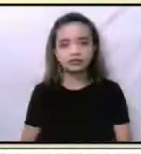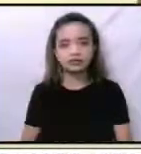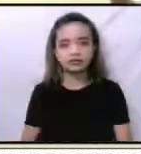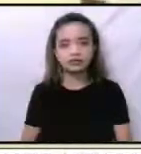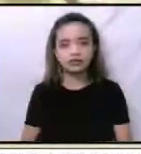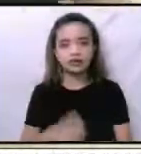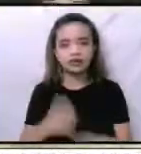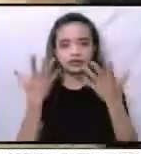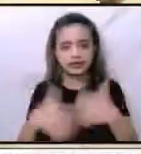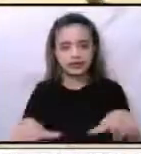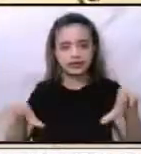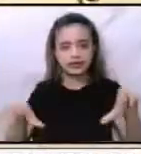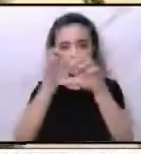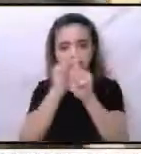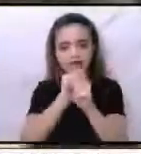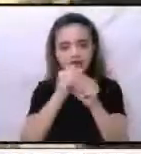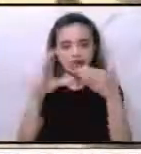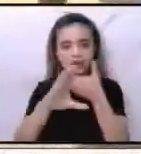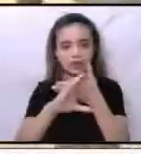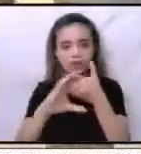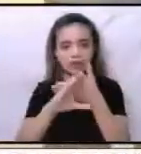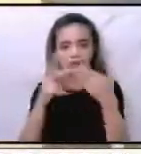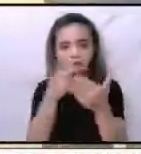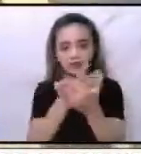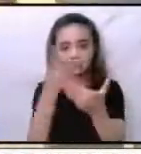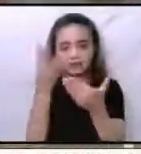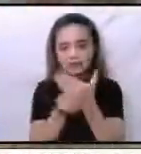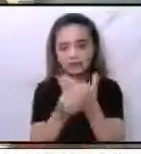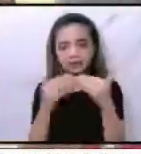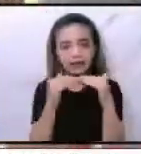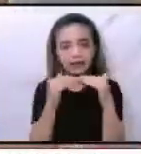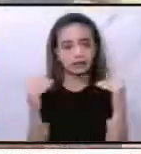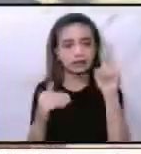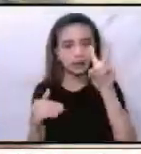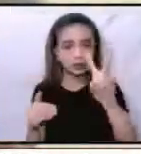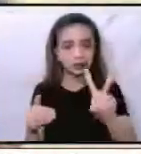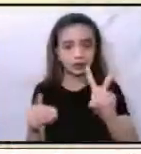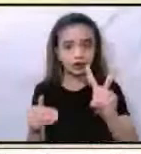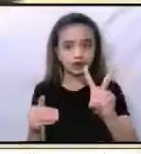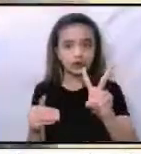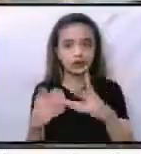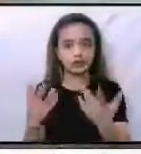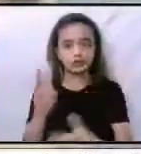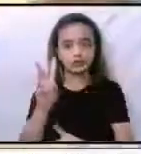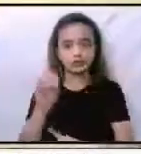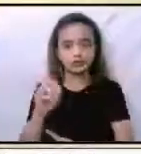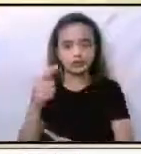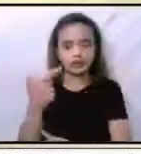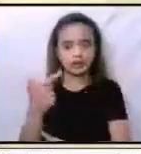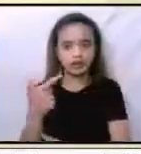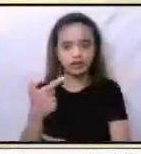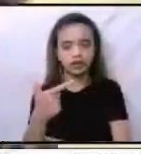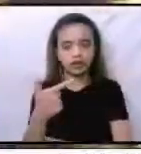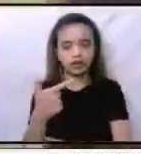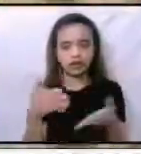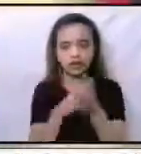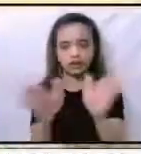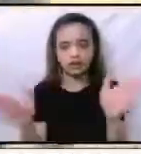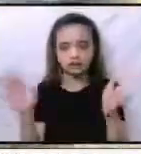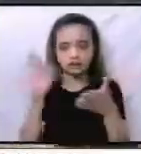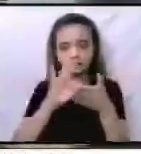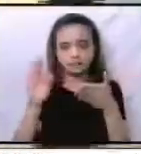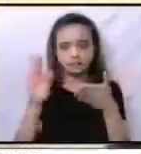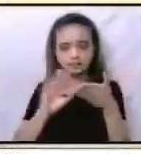Contracting Program Phase 2 sa ilalim yan ng 2021 General Appropriations Act. Ito po ay